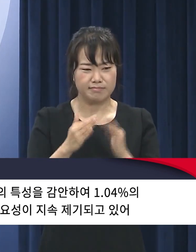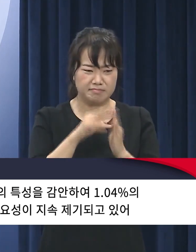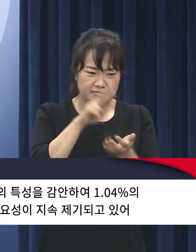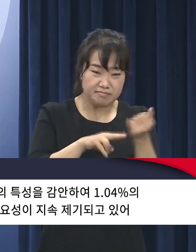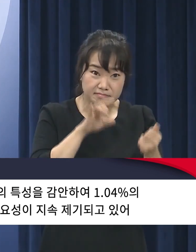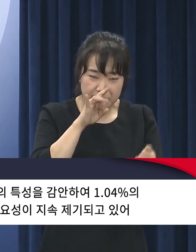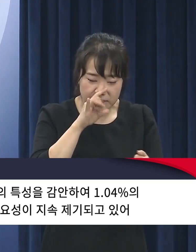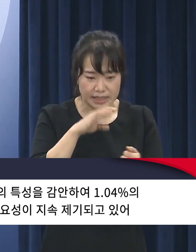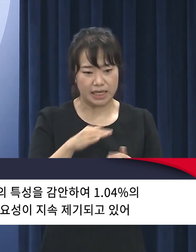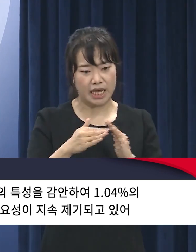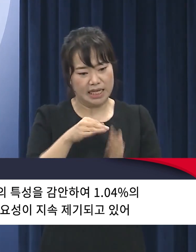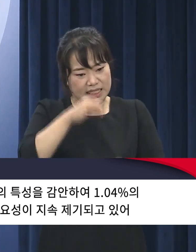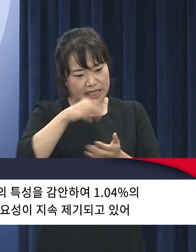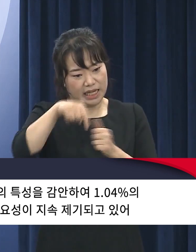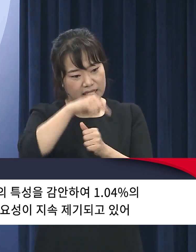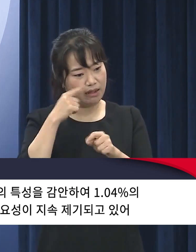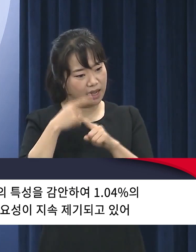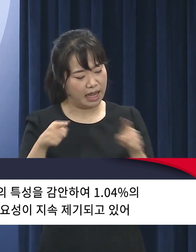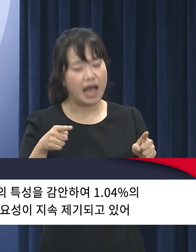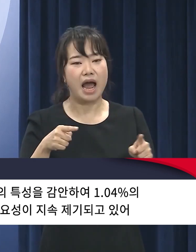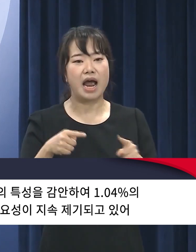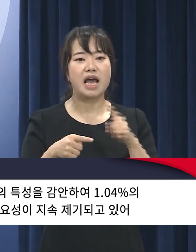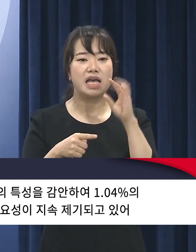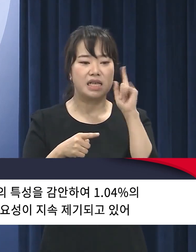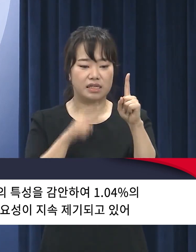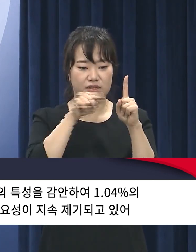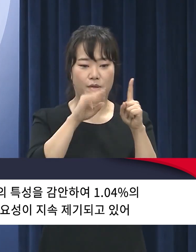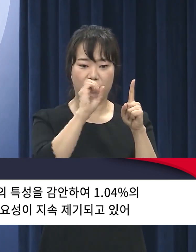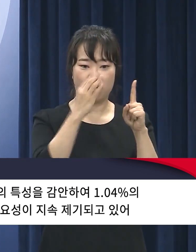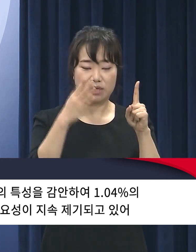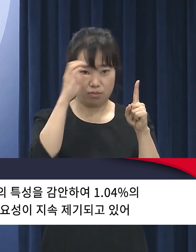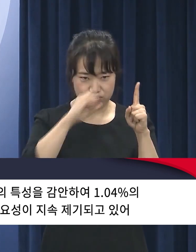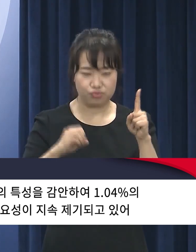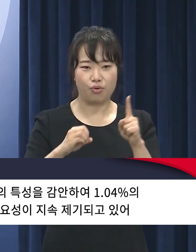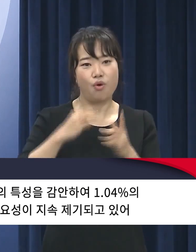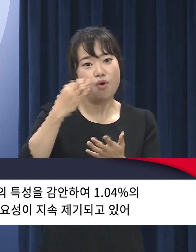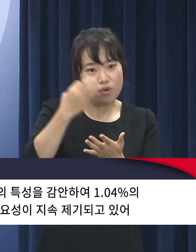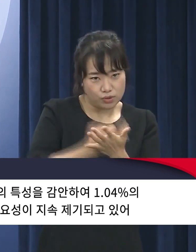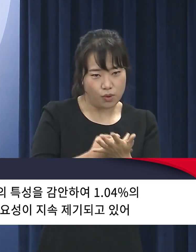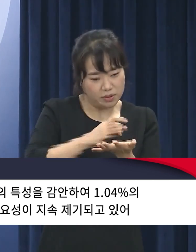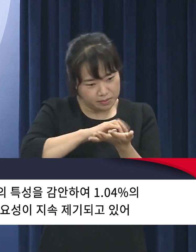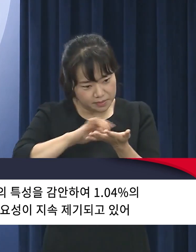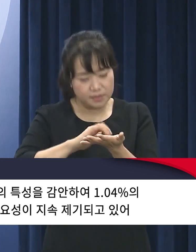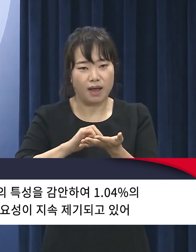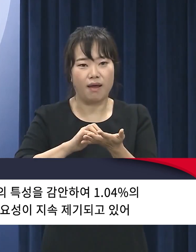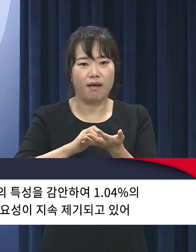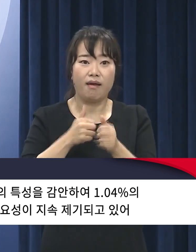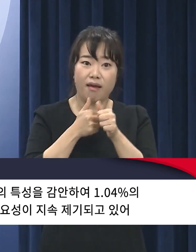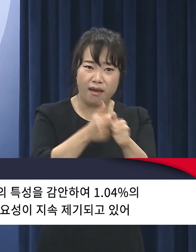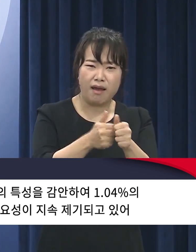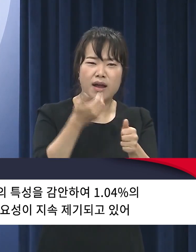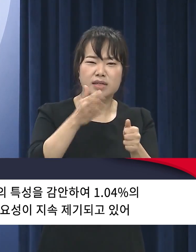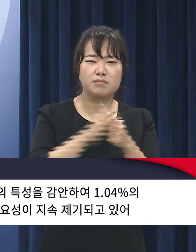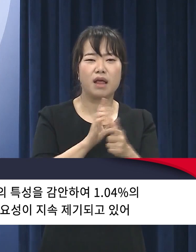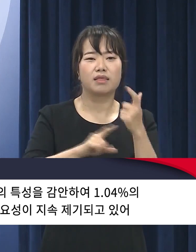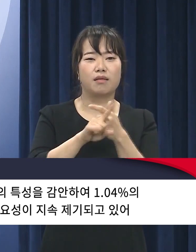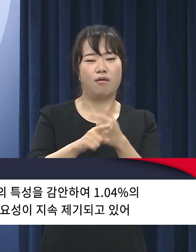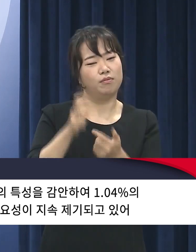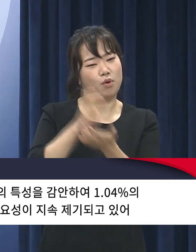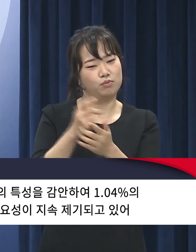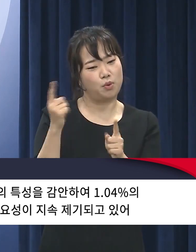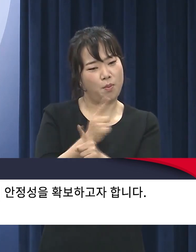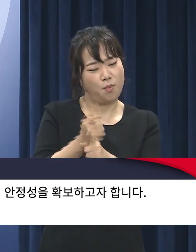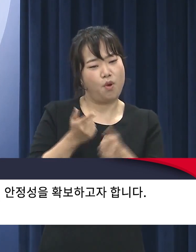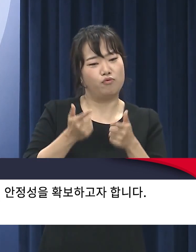어려운 주거용 재산의 특성을 감안하여 1.04%의 소득 환산율을 적용하고 있으나 이를 보다 완화할